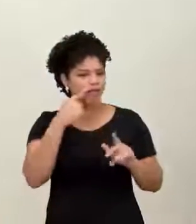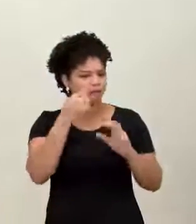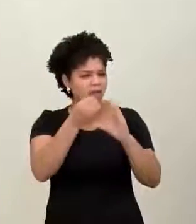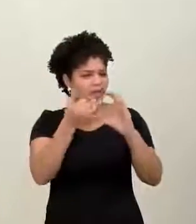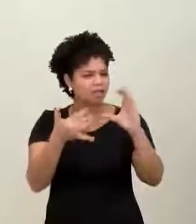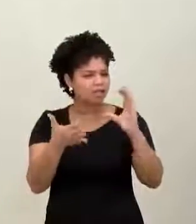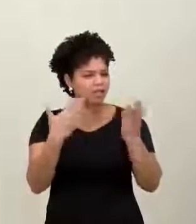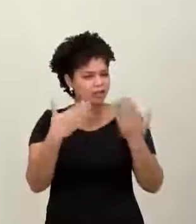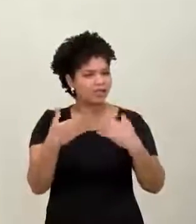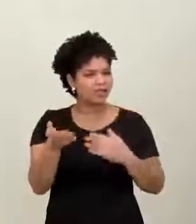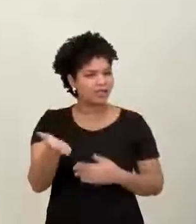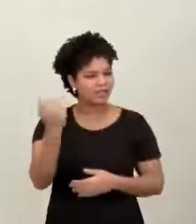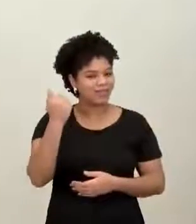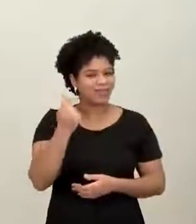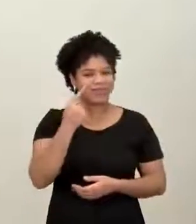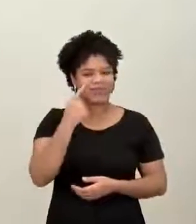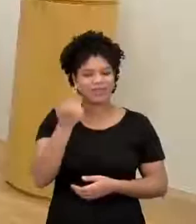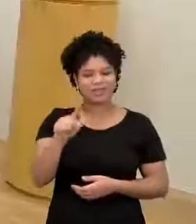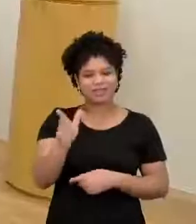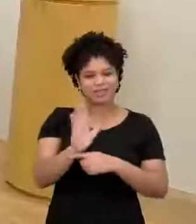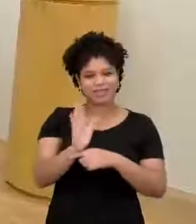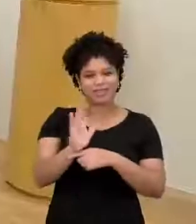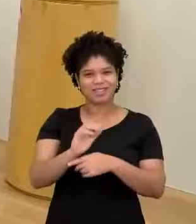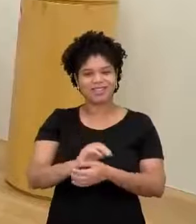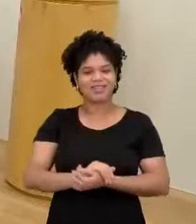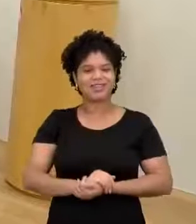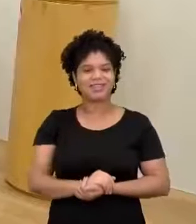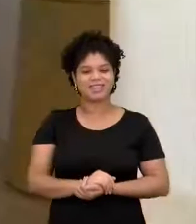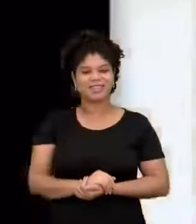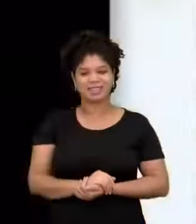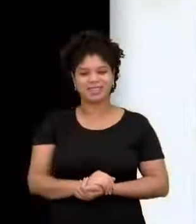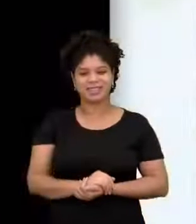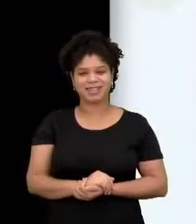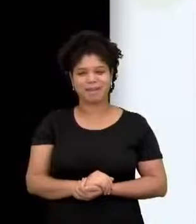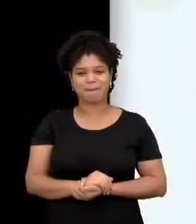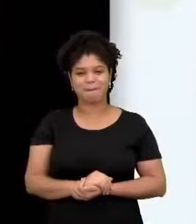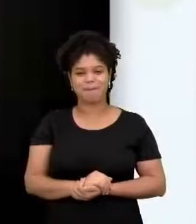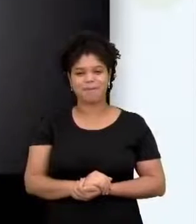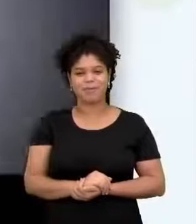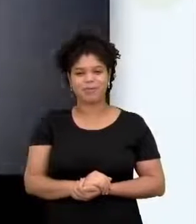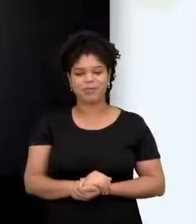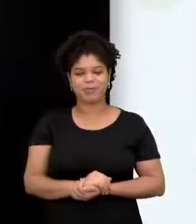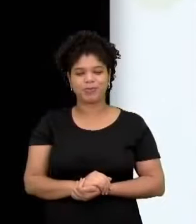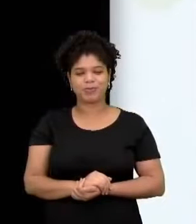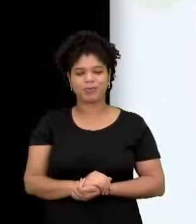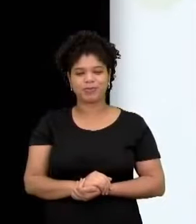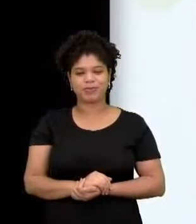características e conversar. Bora lá para mais um vídeo.